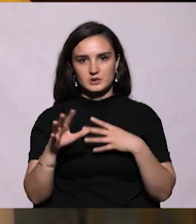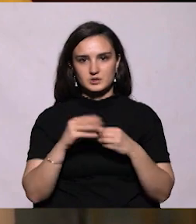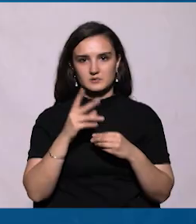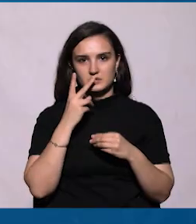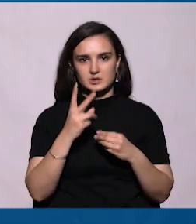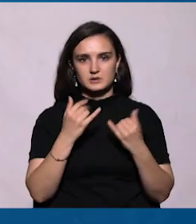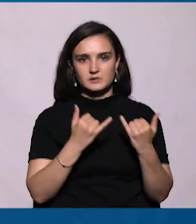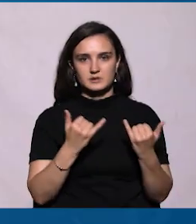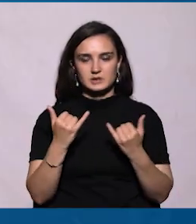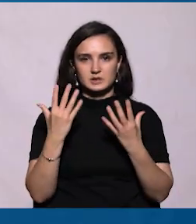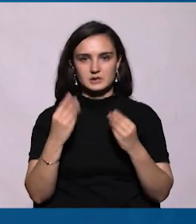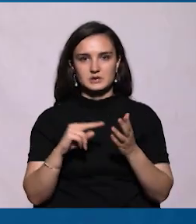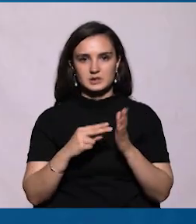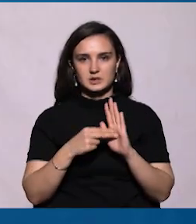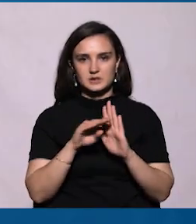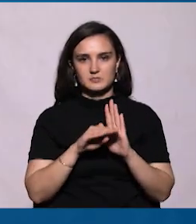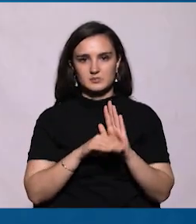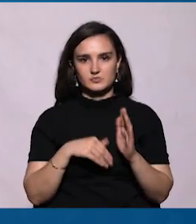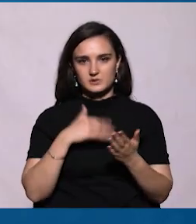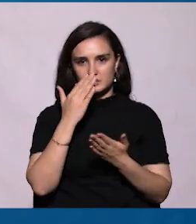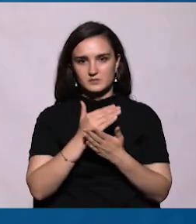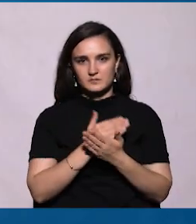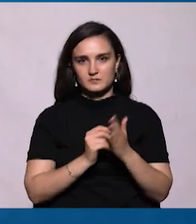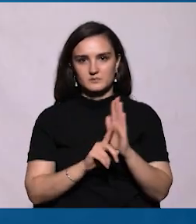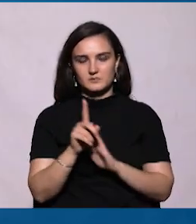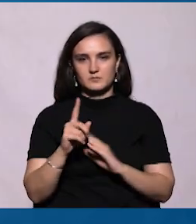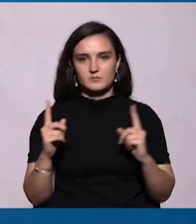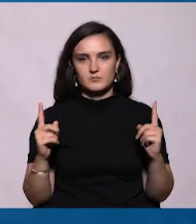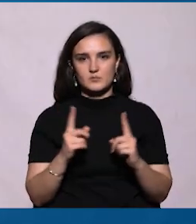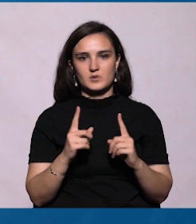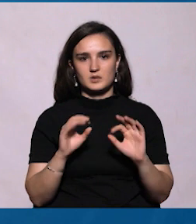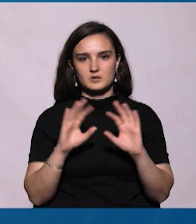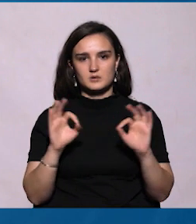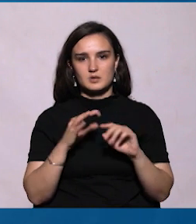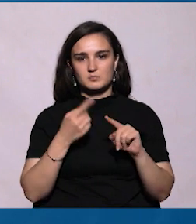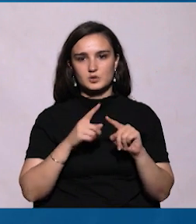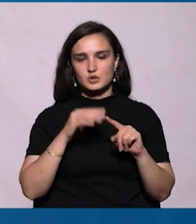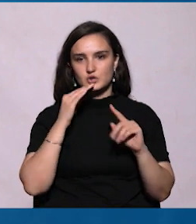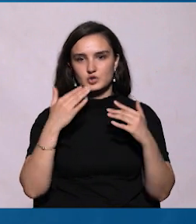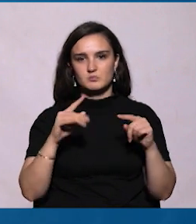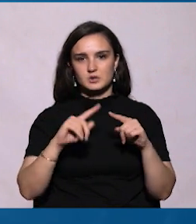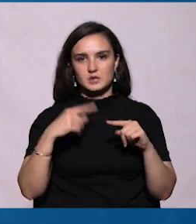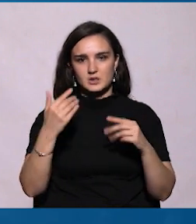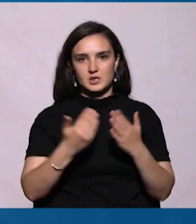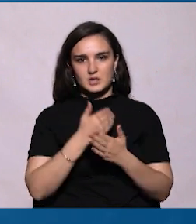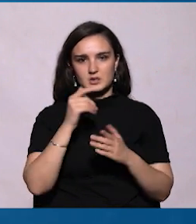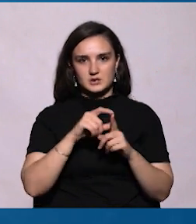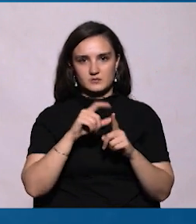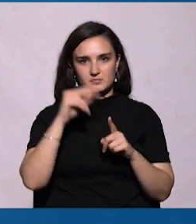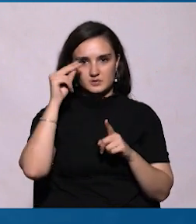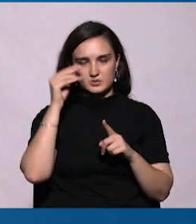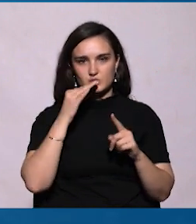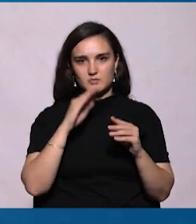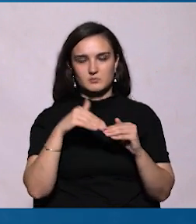ვნახოთ დღევანდელი დღის გეგმა. ჩვენი გაკვეთილი დაიწყება მოკლე შესწავლით. ამის შემდეგ შევისწავლით ახალ სიტყვებს. შემდეგ